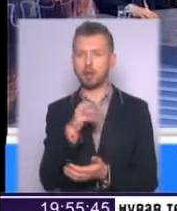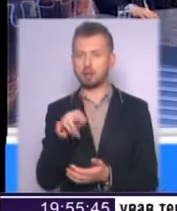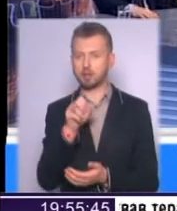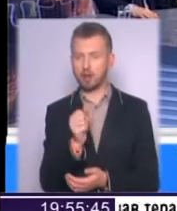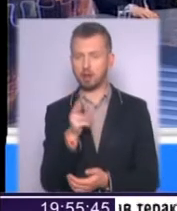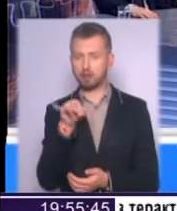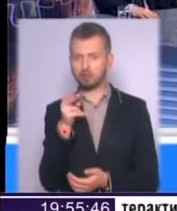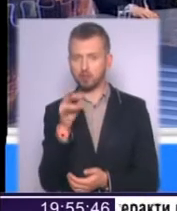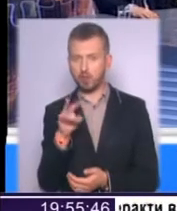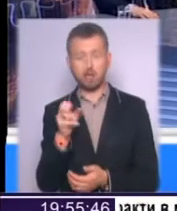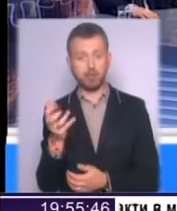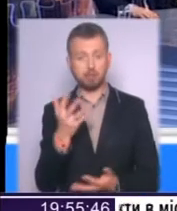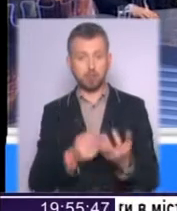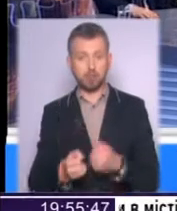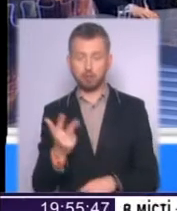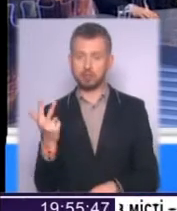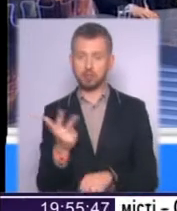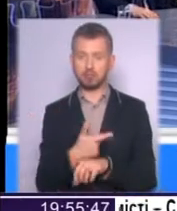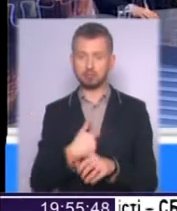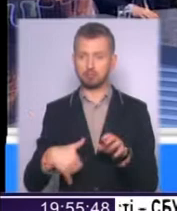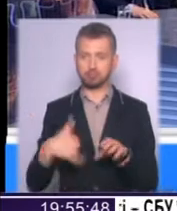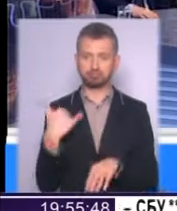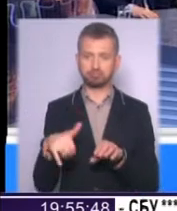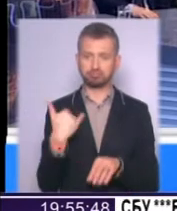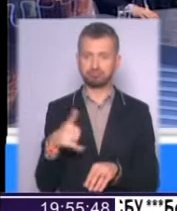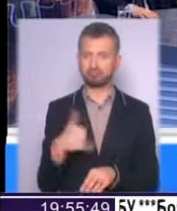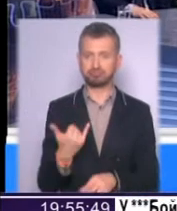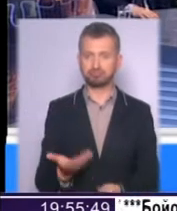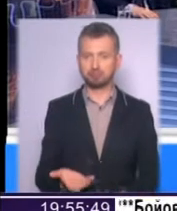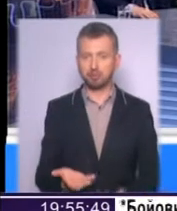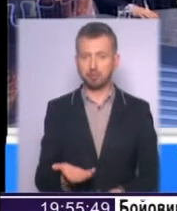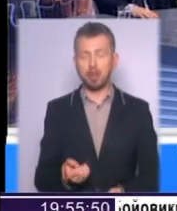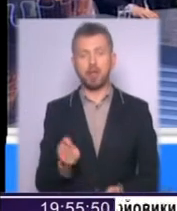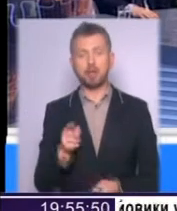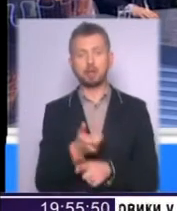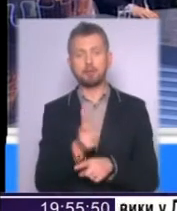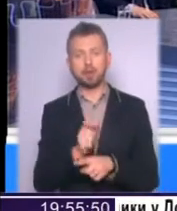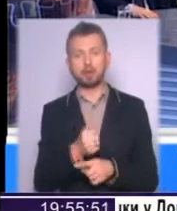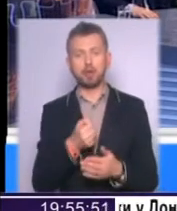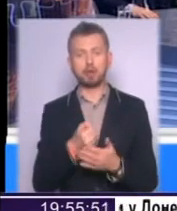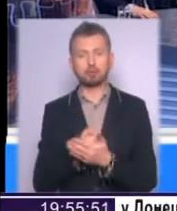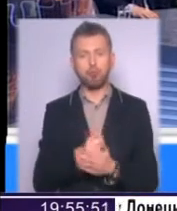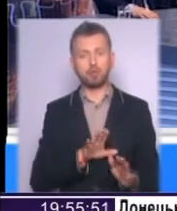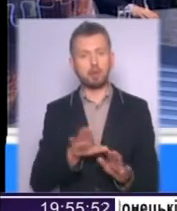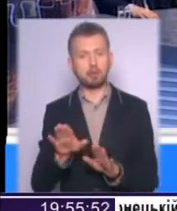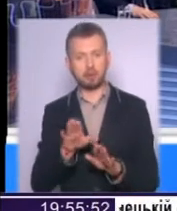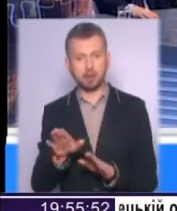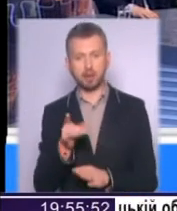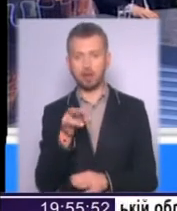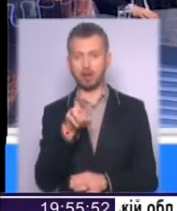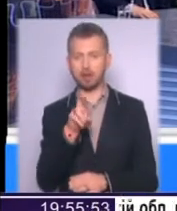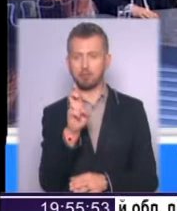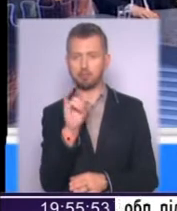на прийом. Три рази ми питалися на особистий прийом. А тим більше до замісника Рябікіна